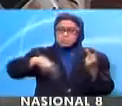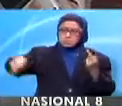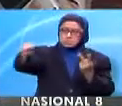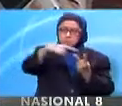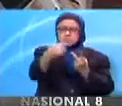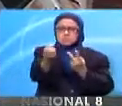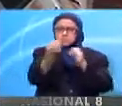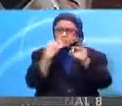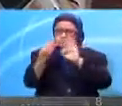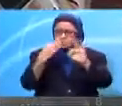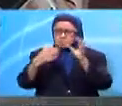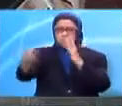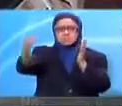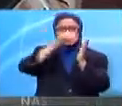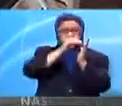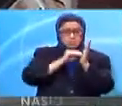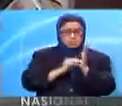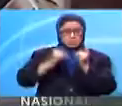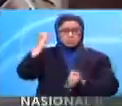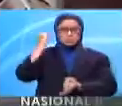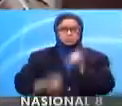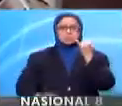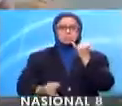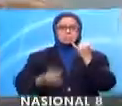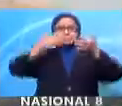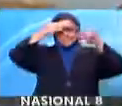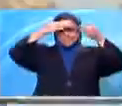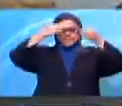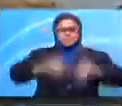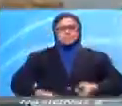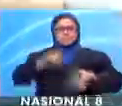memutuskan hubungan kerjasama dengan pas pas apa